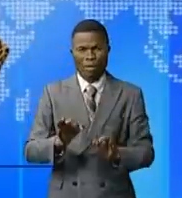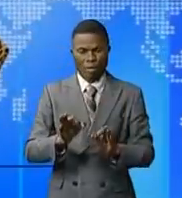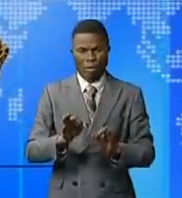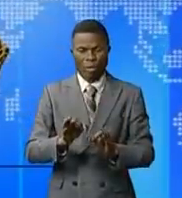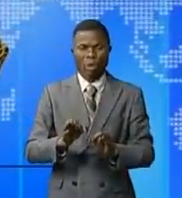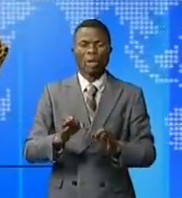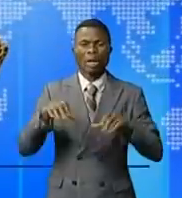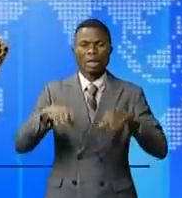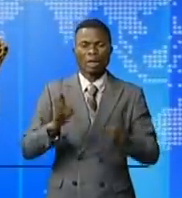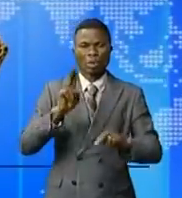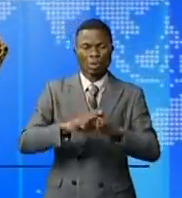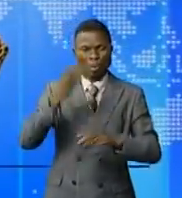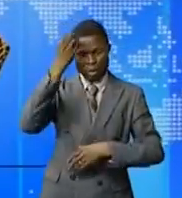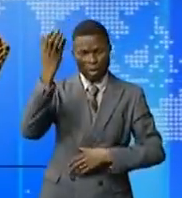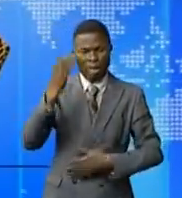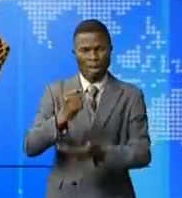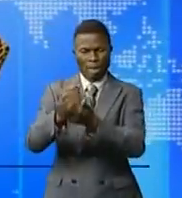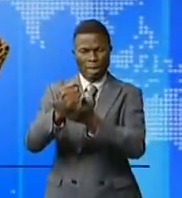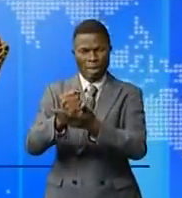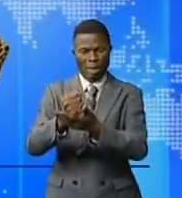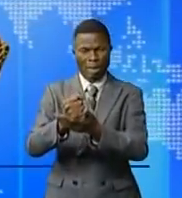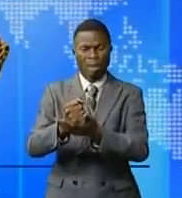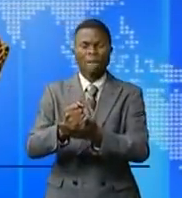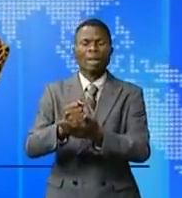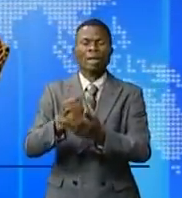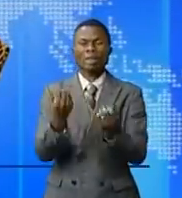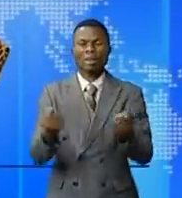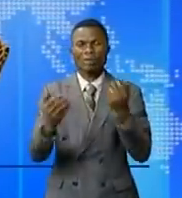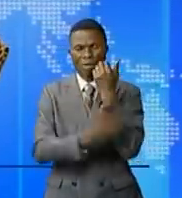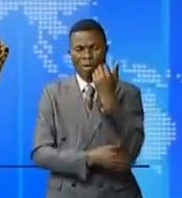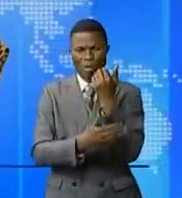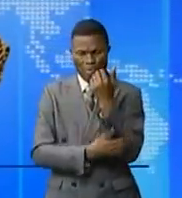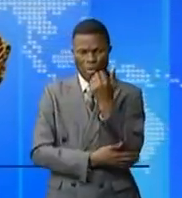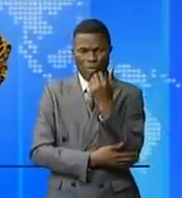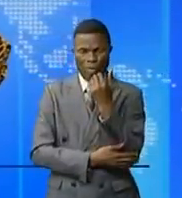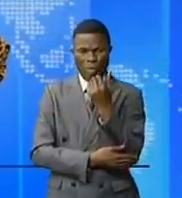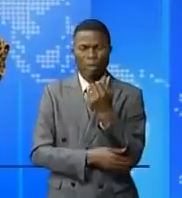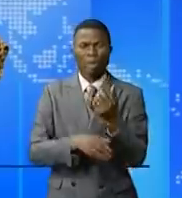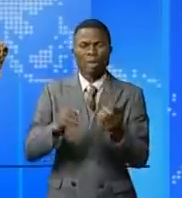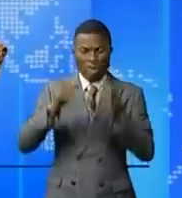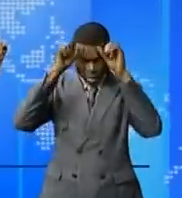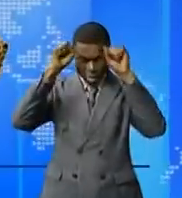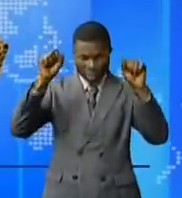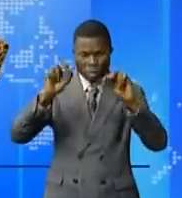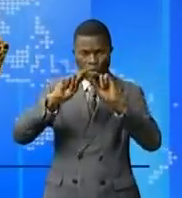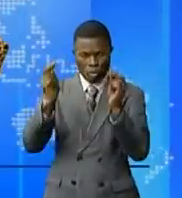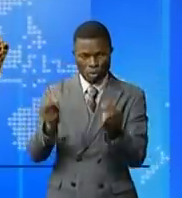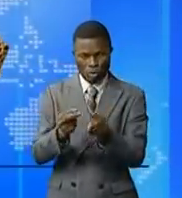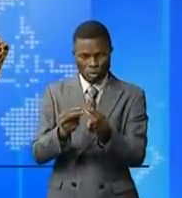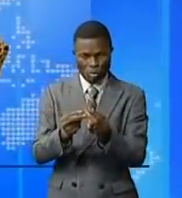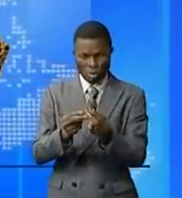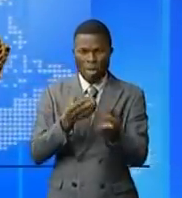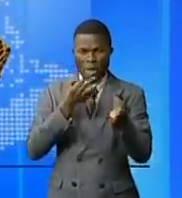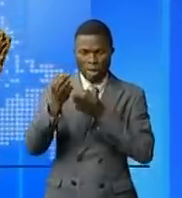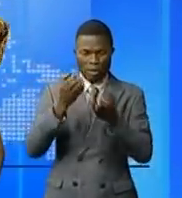diaspora congolaise vise à soulager les plus démunis. Dieudonné Chibwabambouyi, le président de cette